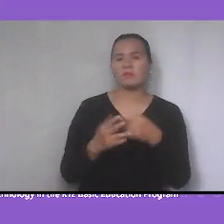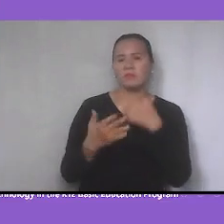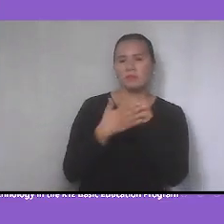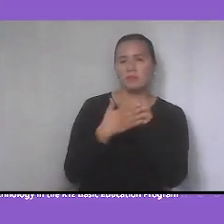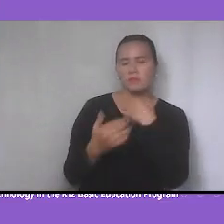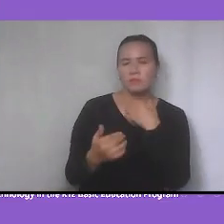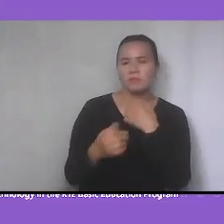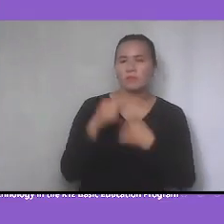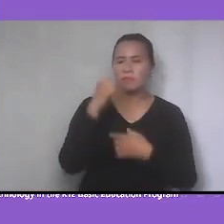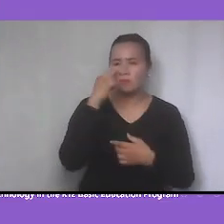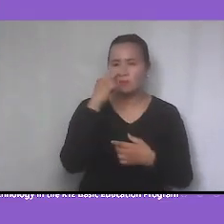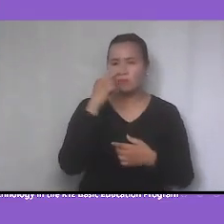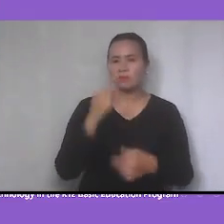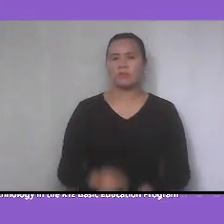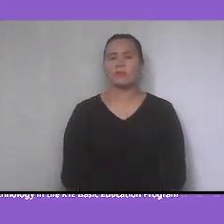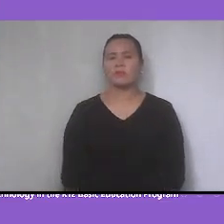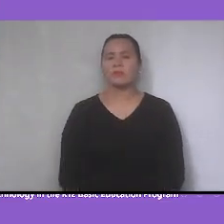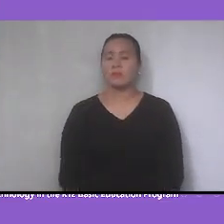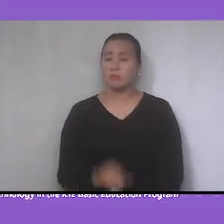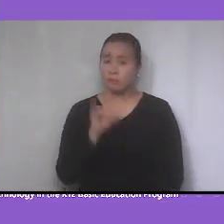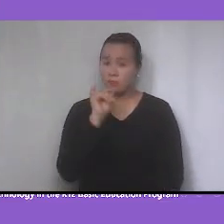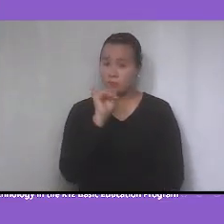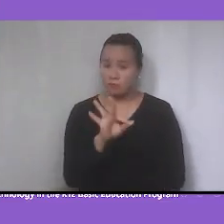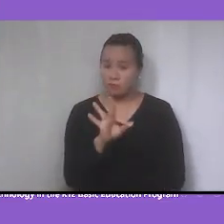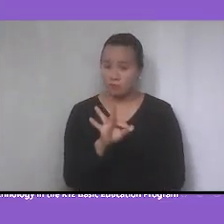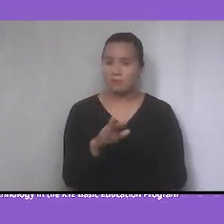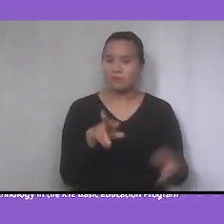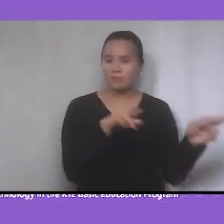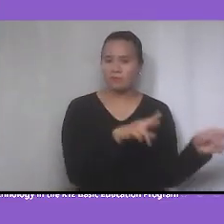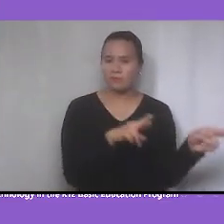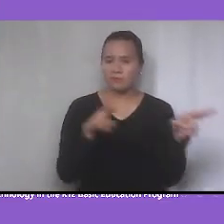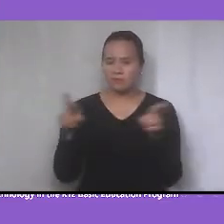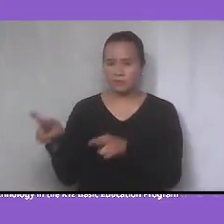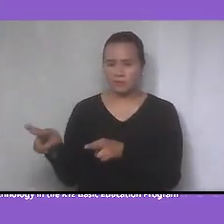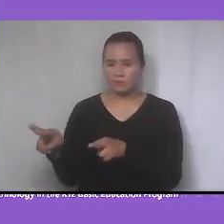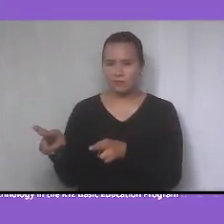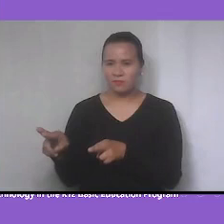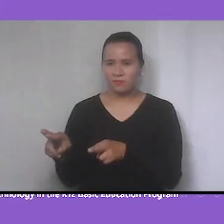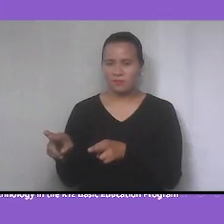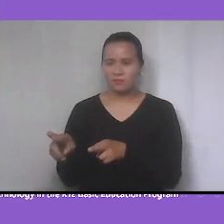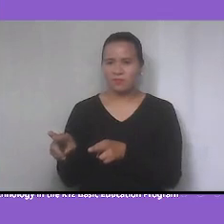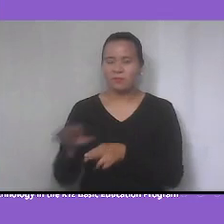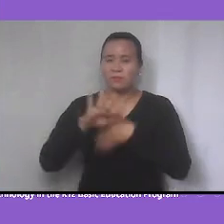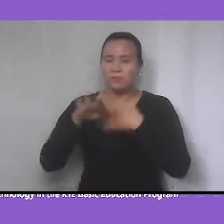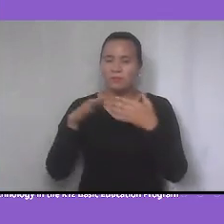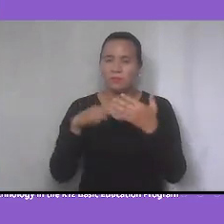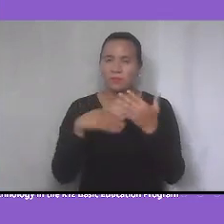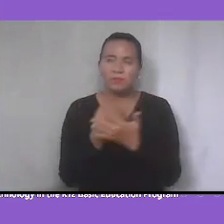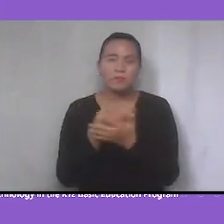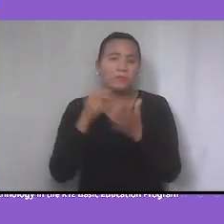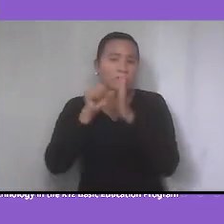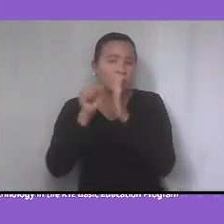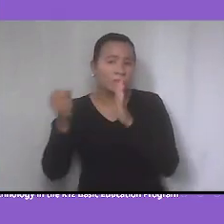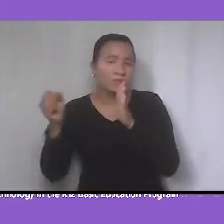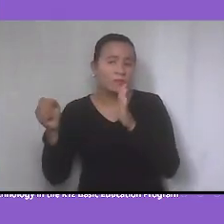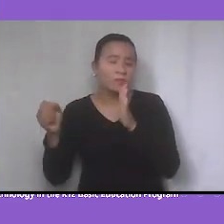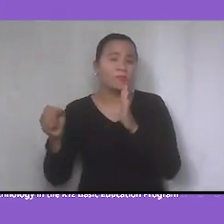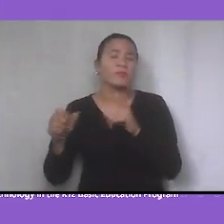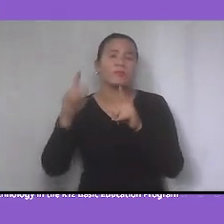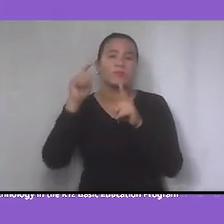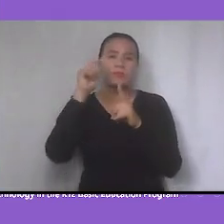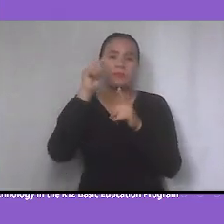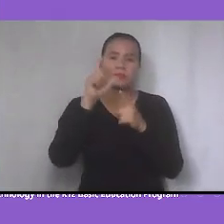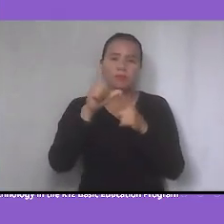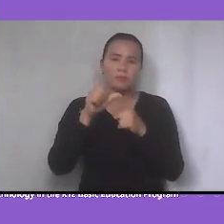ba? Pag nahanda na natin sila doon sa mga tunog na mga titik na pwede ipagsama-sama, pwede na nating subukan